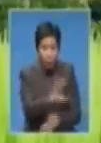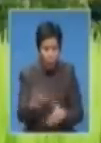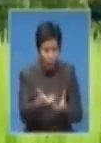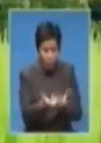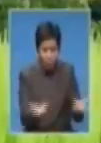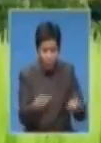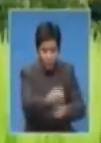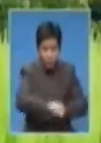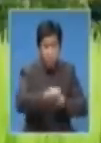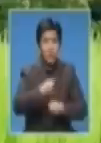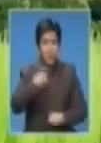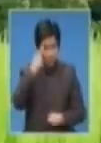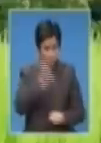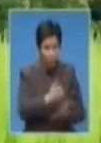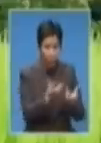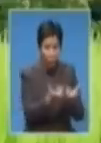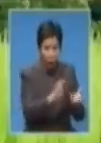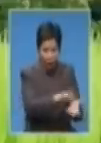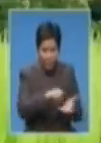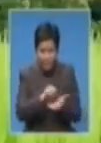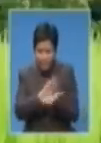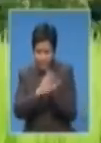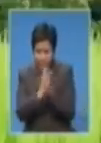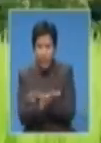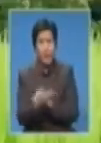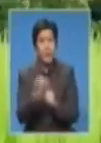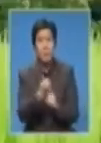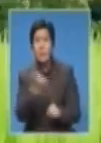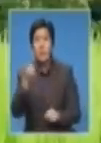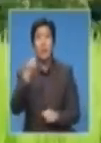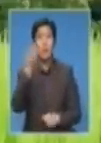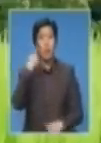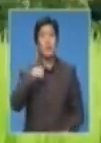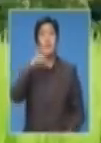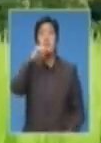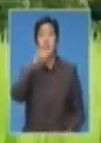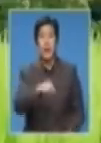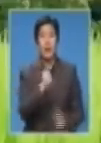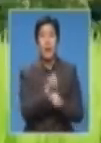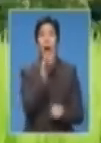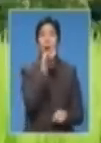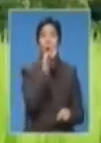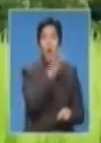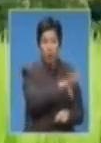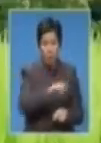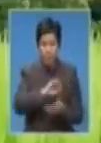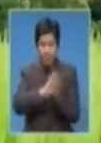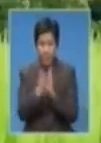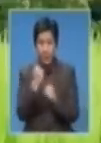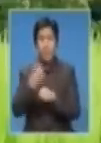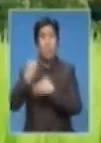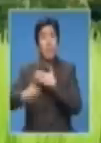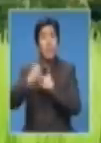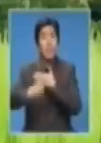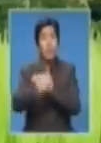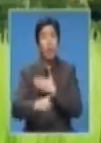ไทยนั้นเราต้องนำมาแปรรูปให้ได้อย่างวันก่อนผมไม่ดูเรื่องอะไรนะเรื่องอ่ะผมสั่งเขาให้ไปทำเอาข้าวไปทำขนมปังข้าวนะ